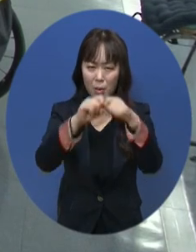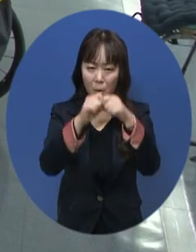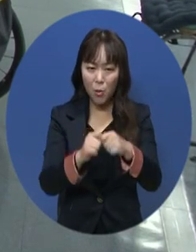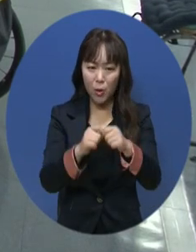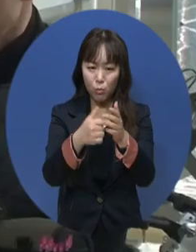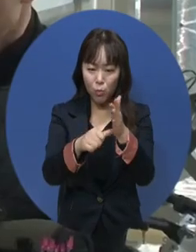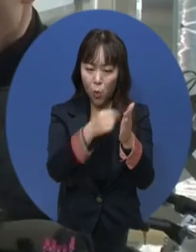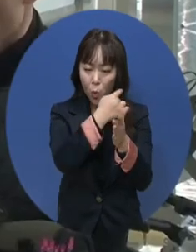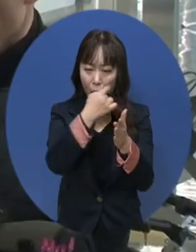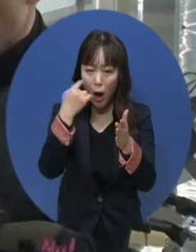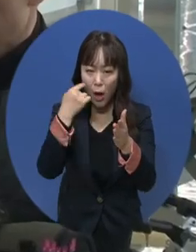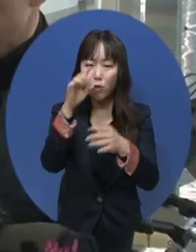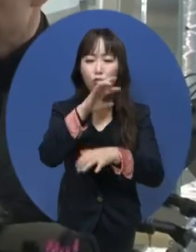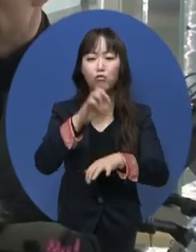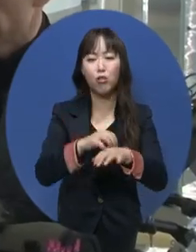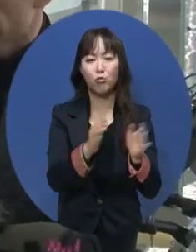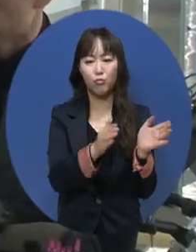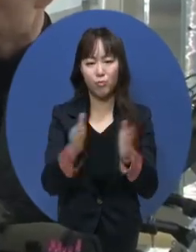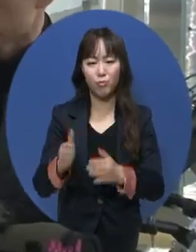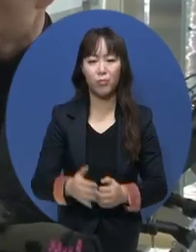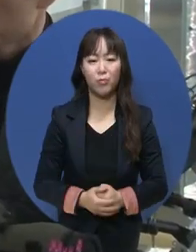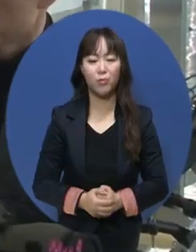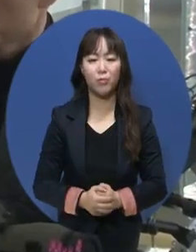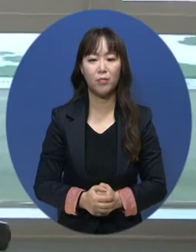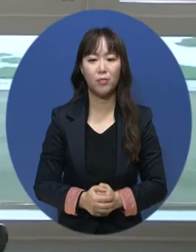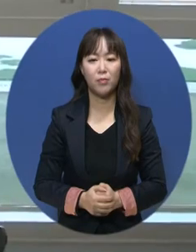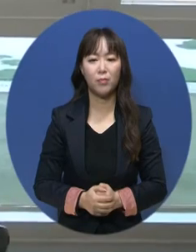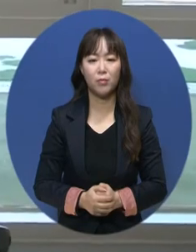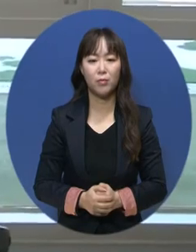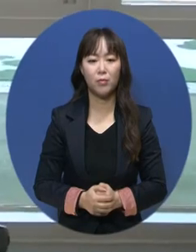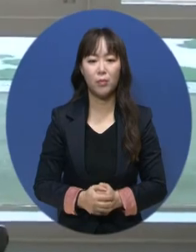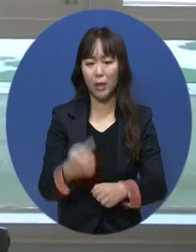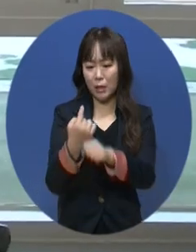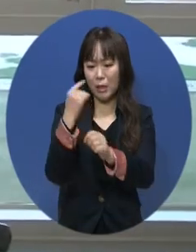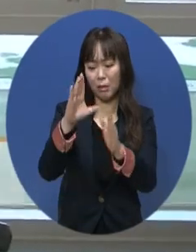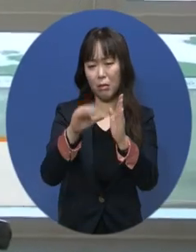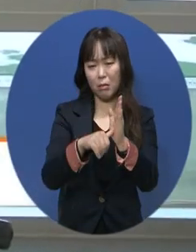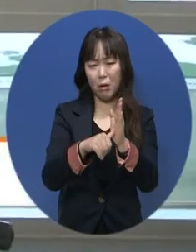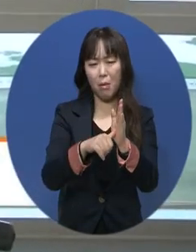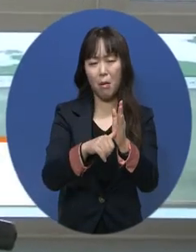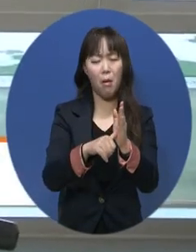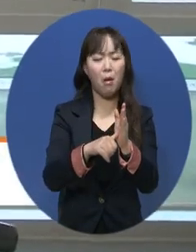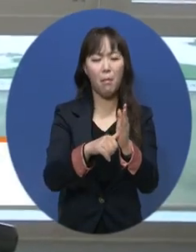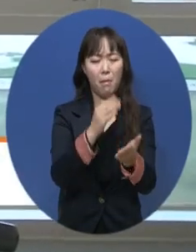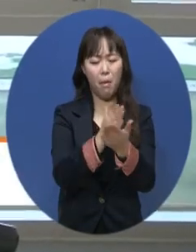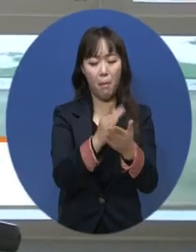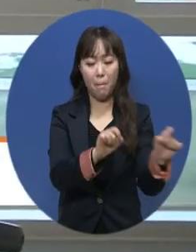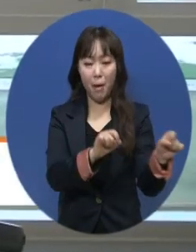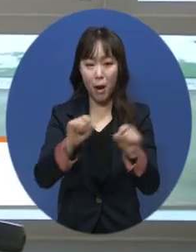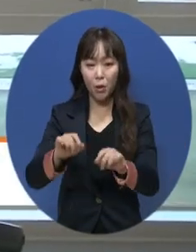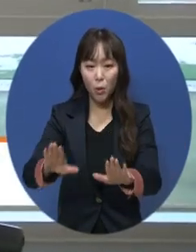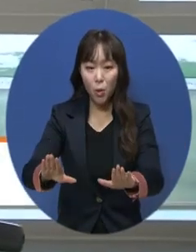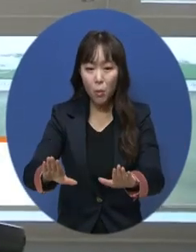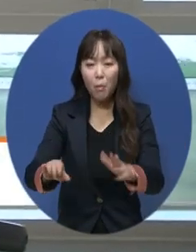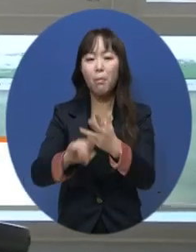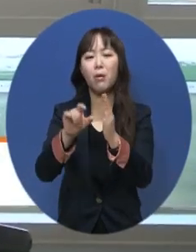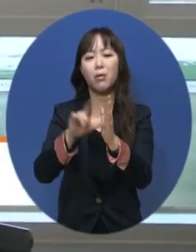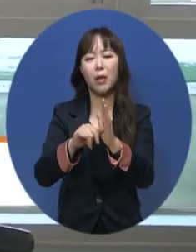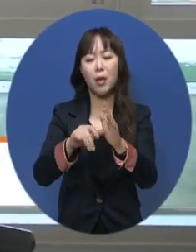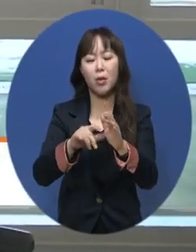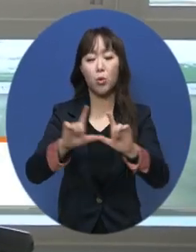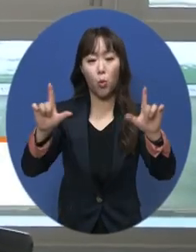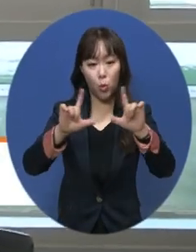장비를 확인하며 훈련을 준비합니다. 지난해 연기돼 오는 8월로 예정된 도쿄 패럴림픽을 향해